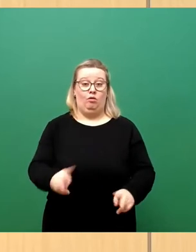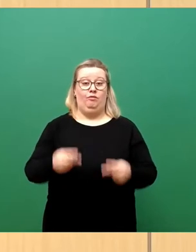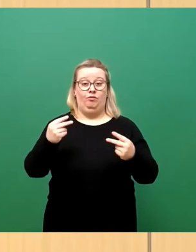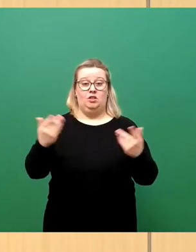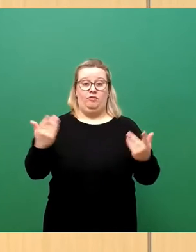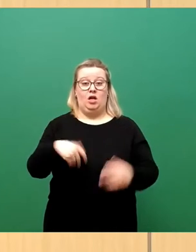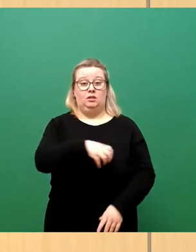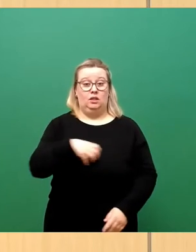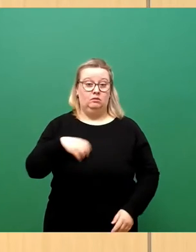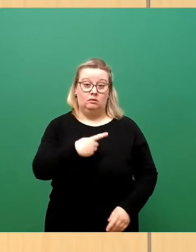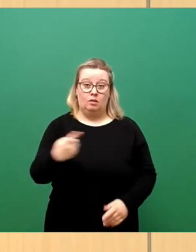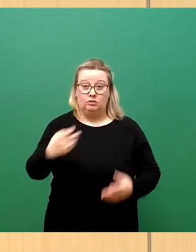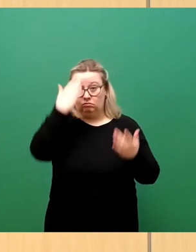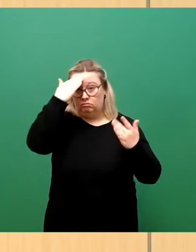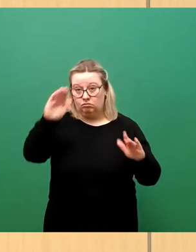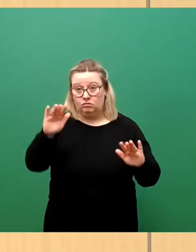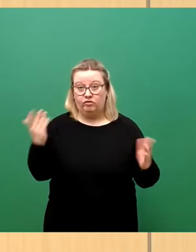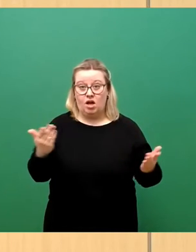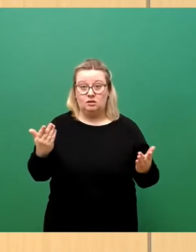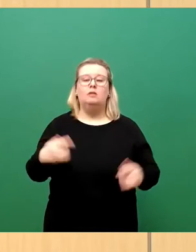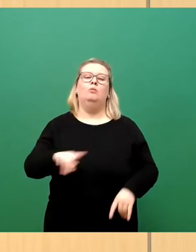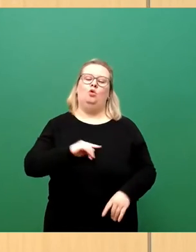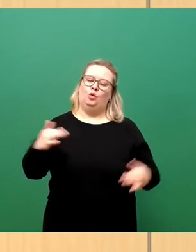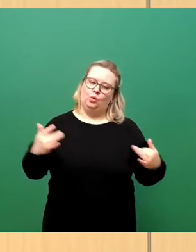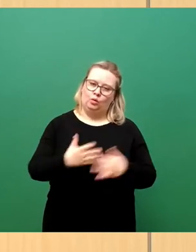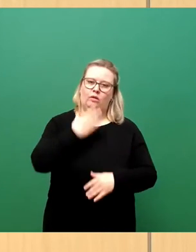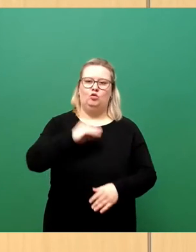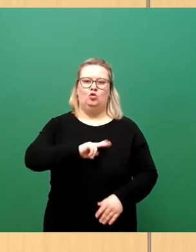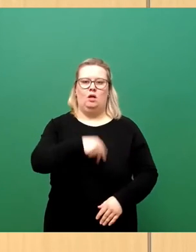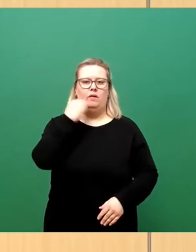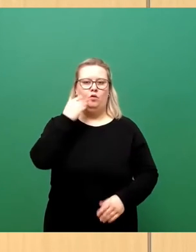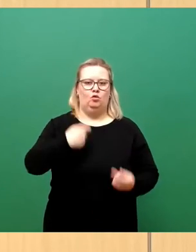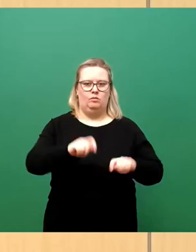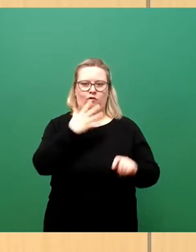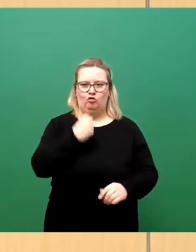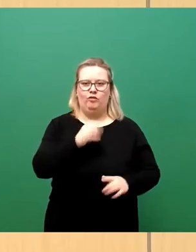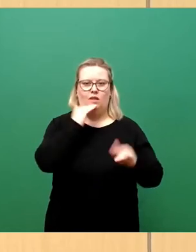Dresdnerinnen und Dresdner verlassen. Die grüne Fraktion steht klar zum sozialen Wohnungsbau in Dresden. Vielen Dank.